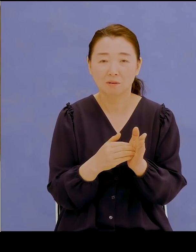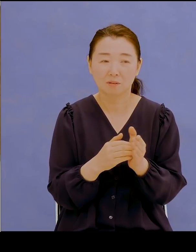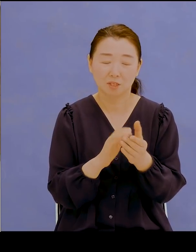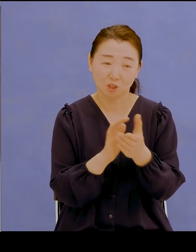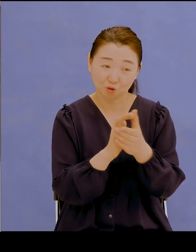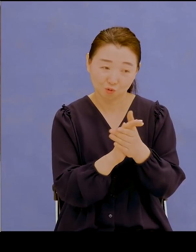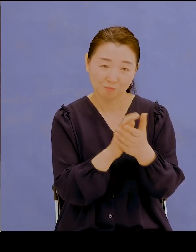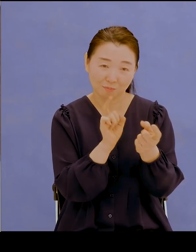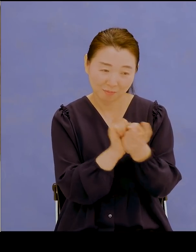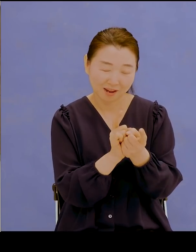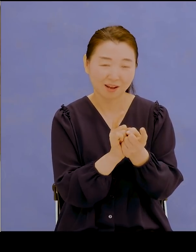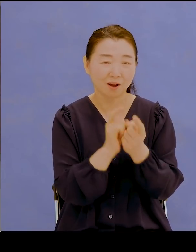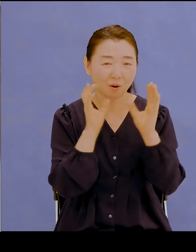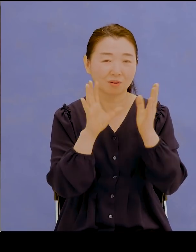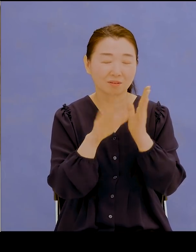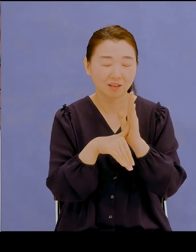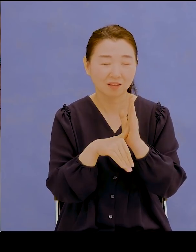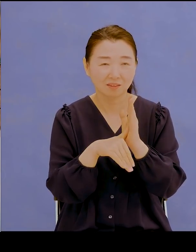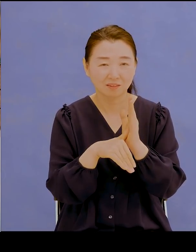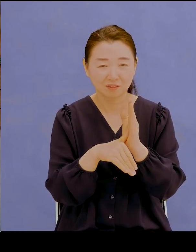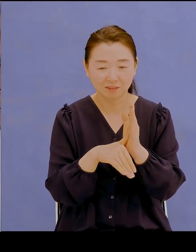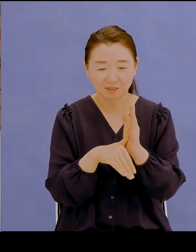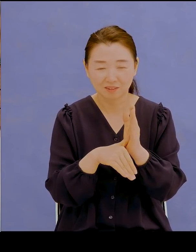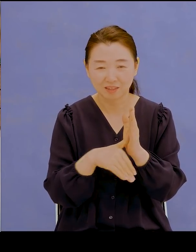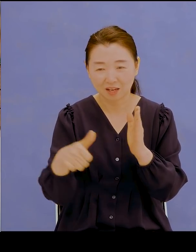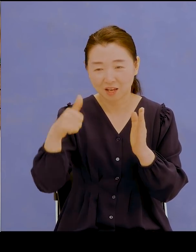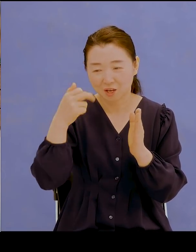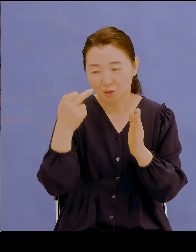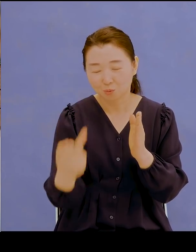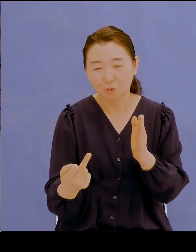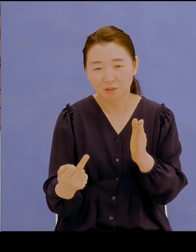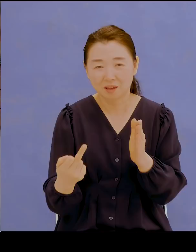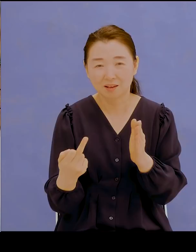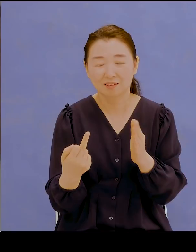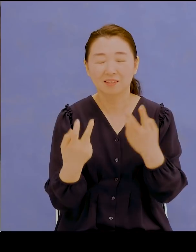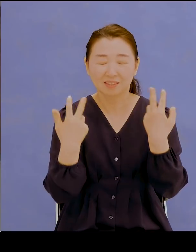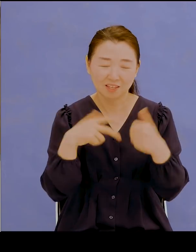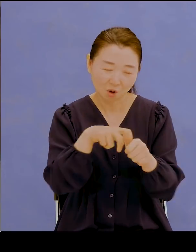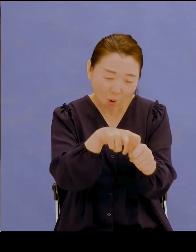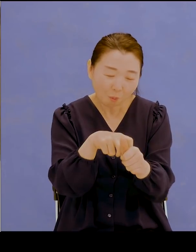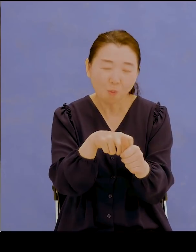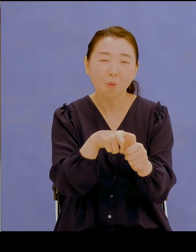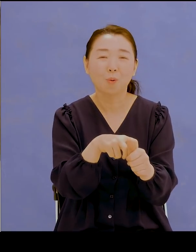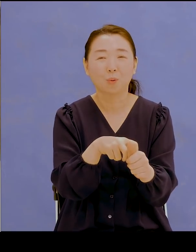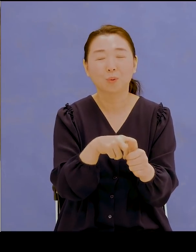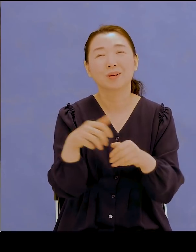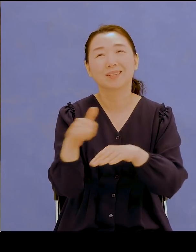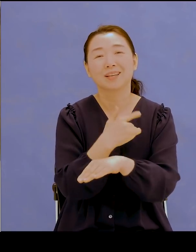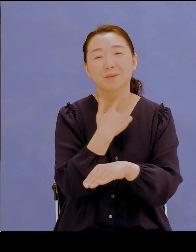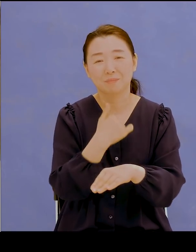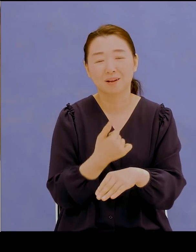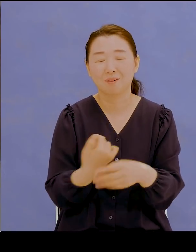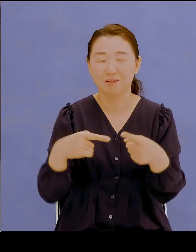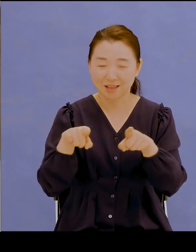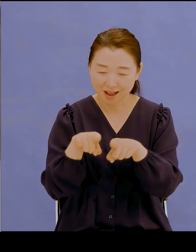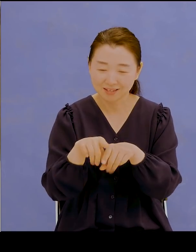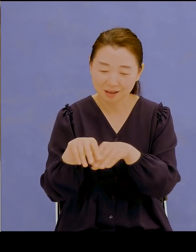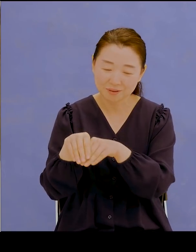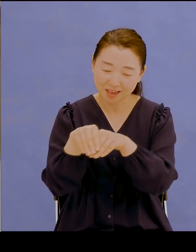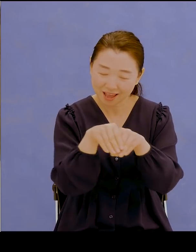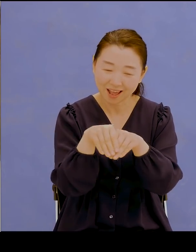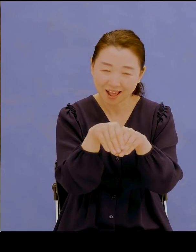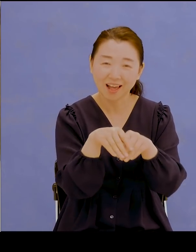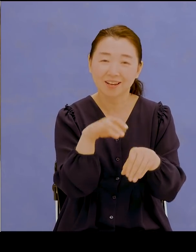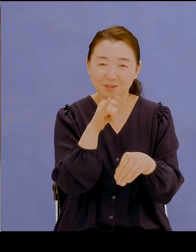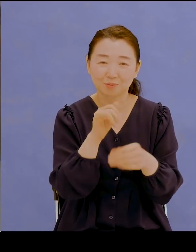만날 때 어렸을 때 제가 예. 동생을 이렇게 업고 다녔어요. 귀하다고 그래가지고 어머나. 그래갖고 업고 다니고 어디 데리고 다닐 때 항상 뭐 데리고